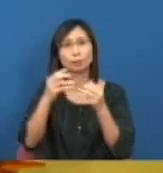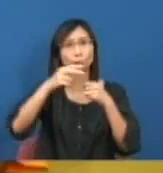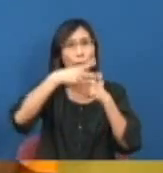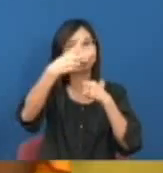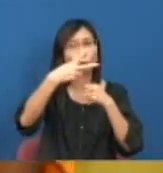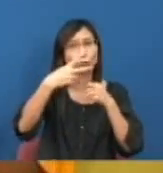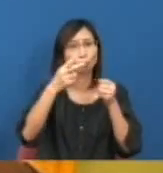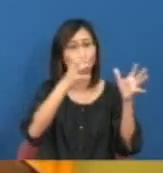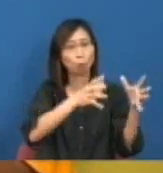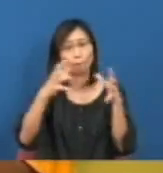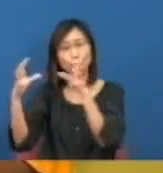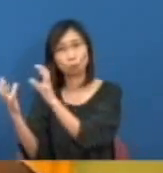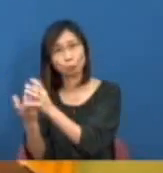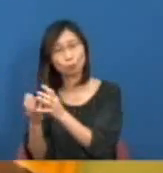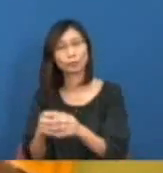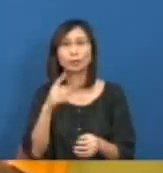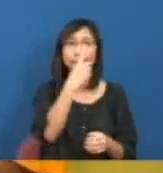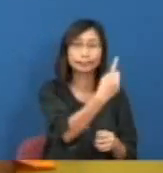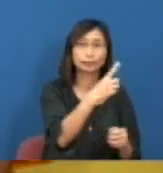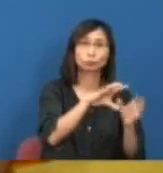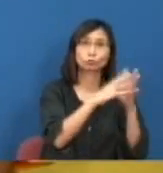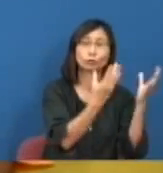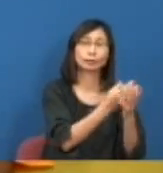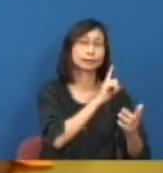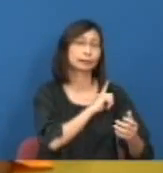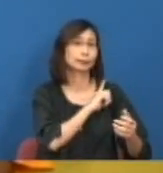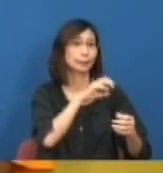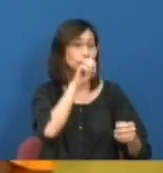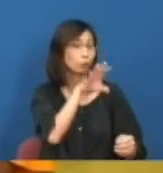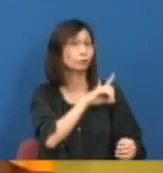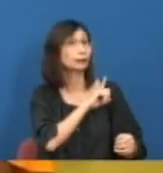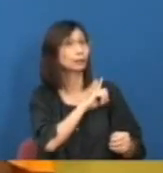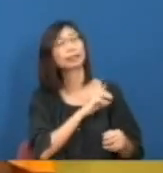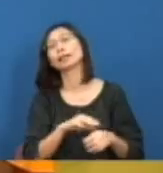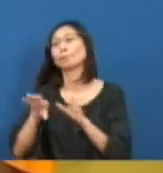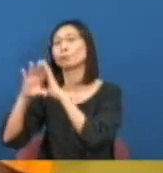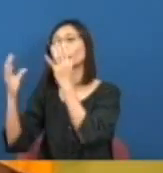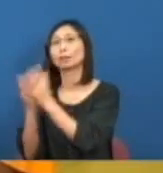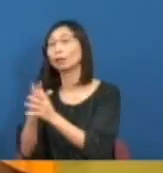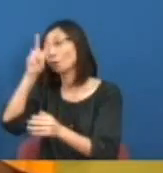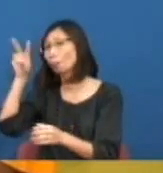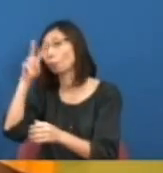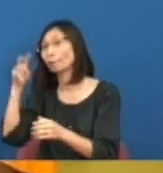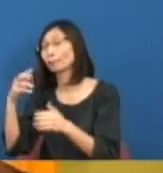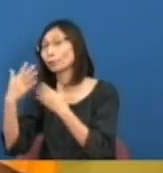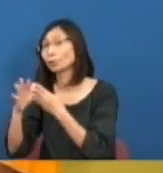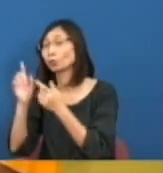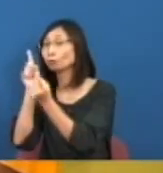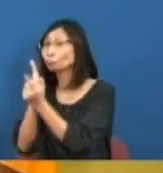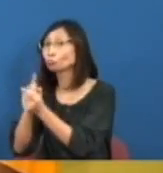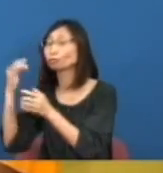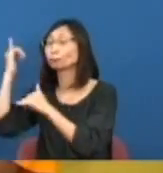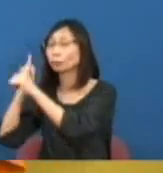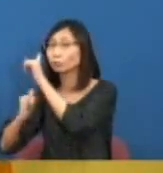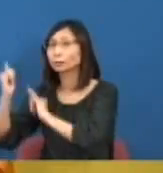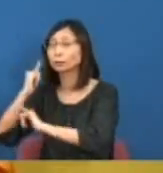係即係佢個人嘅一個敘述啦。咁第二個部分其實即係揾一啲其實可能對歷史啊、對政治認識嘅